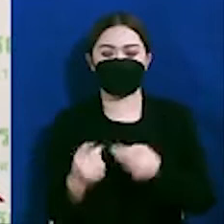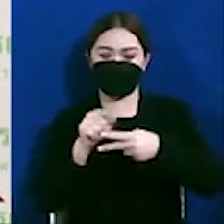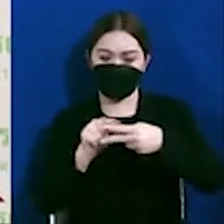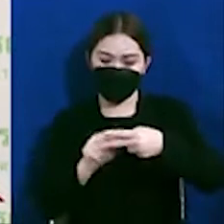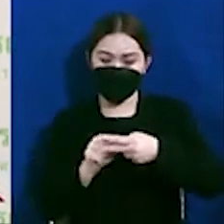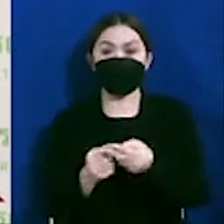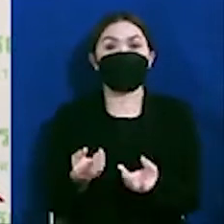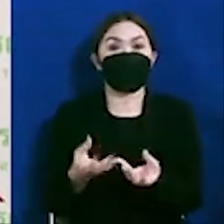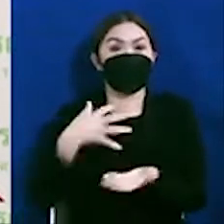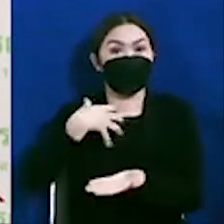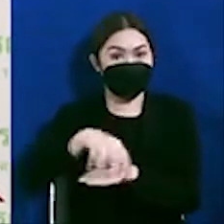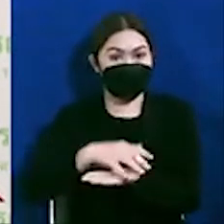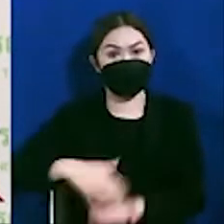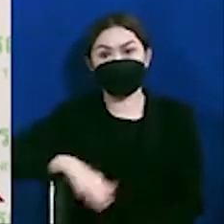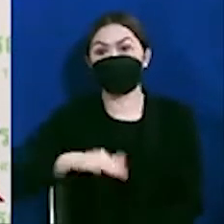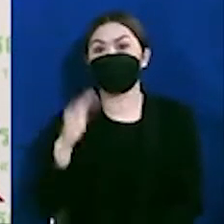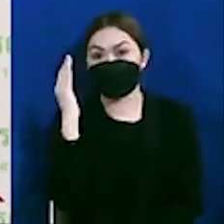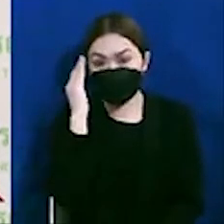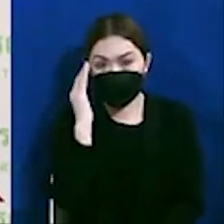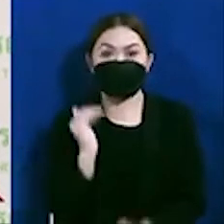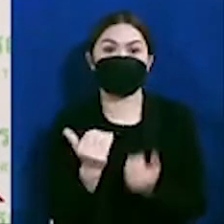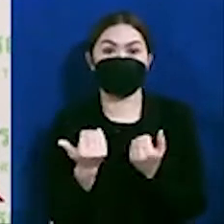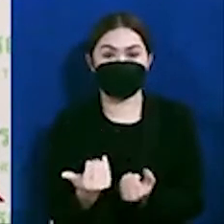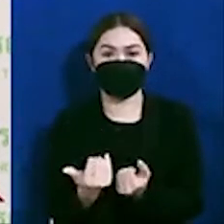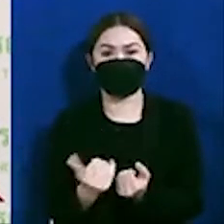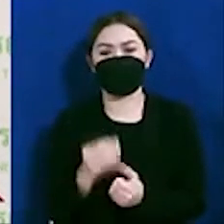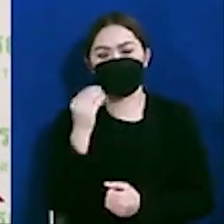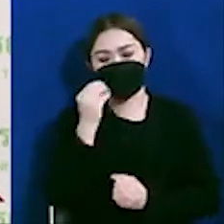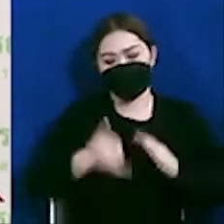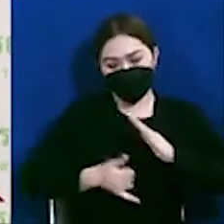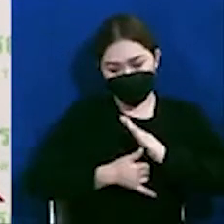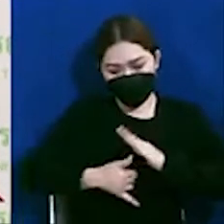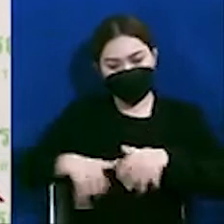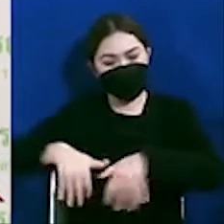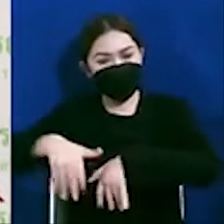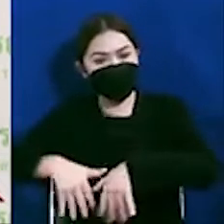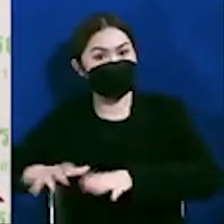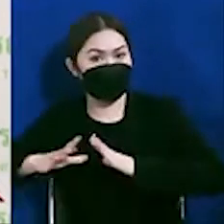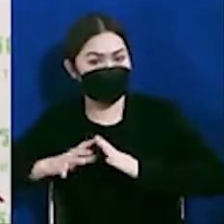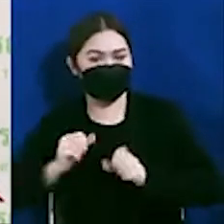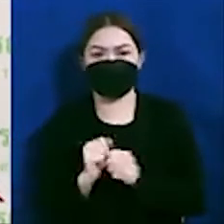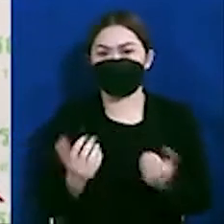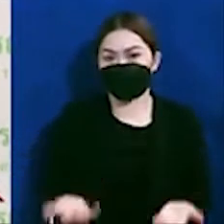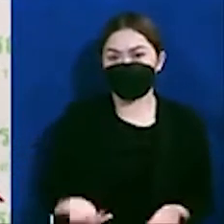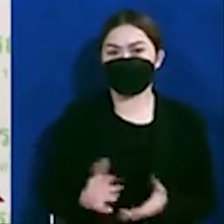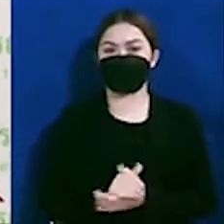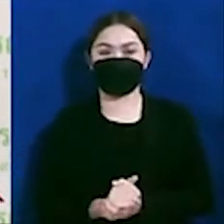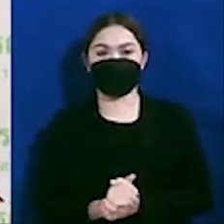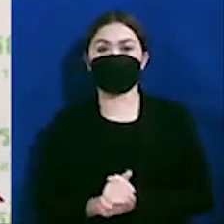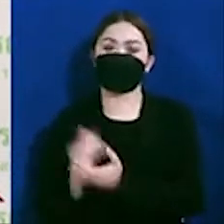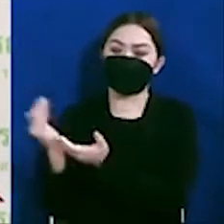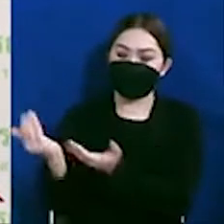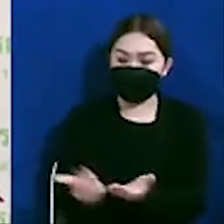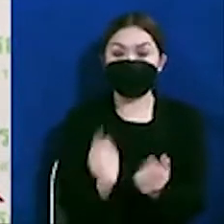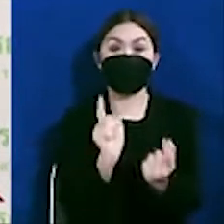รายละเอียดกับเราว่าเป็นอย่างไรในเรื่องของ Homeและ communityisolationนะครับและหวัดดีครับขอ